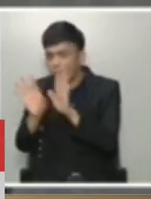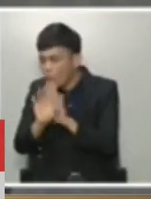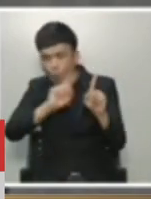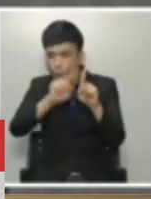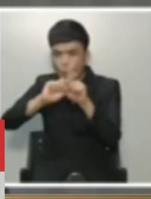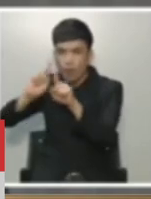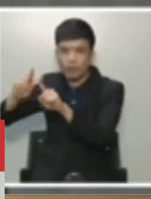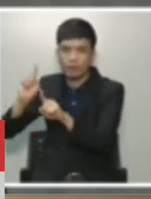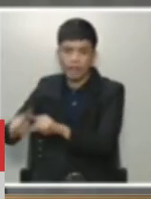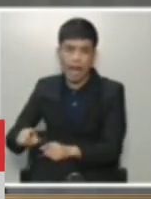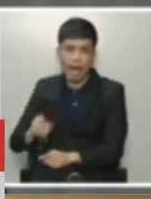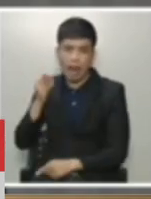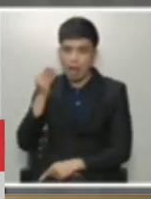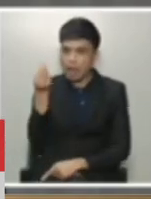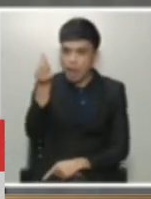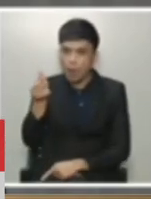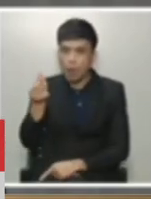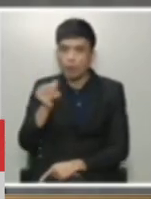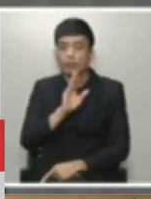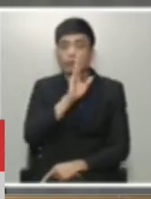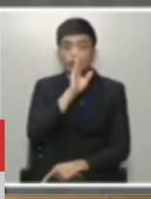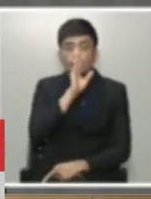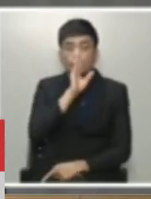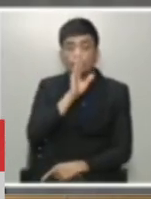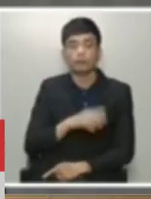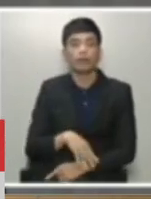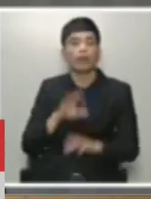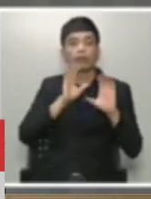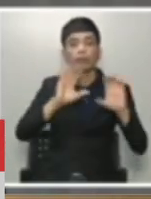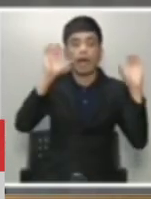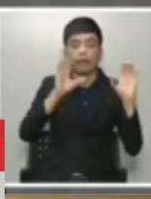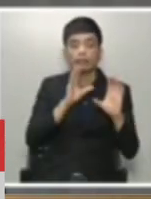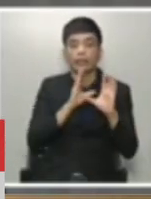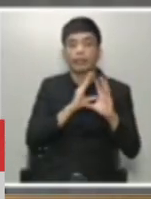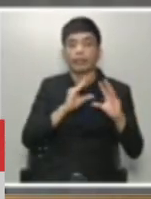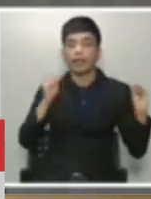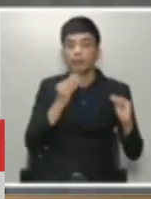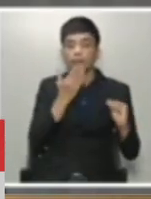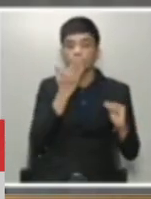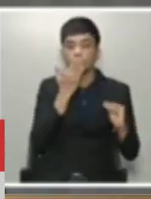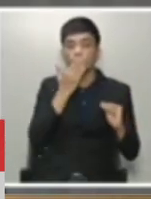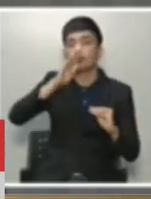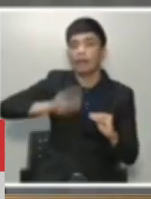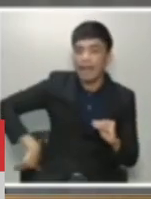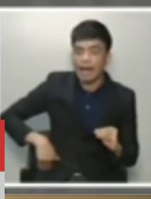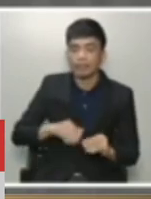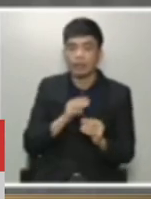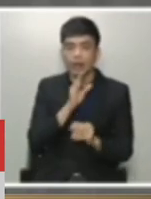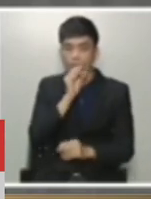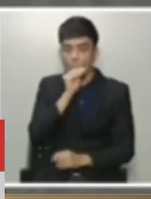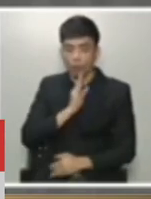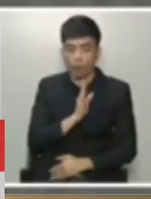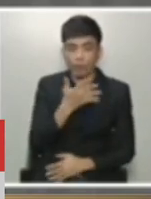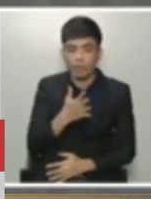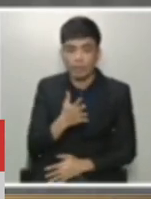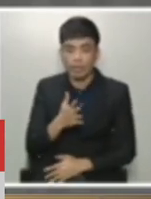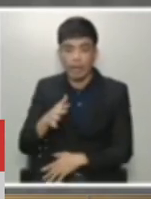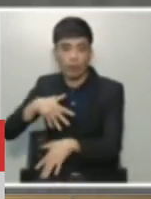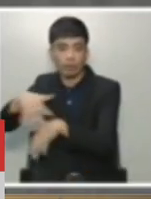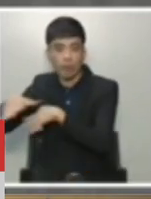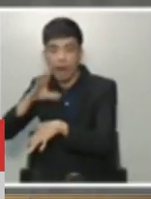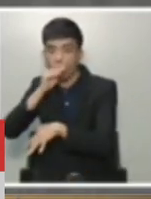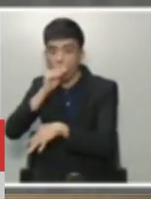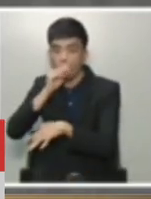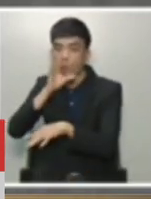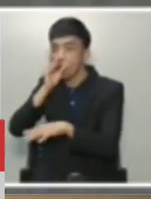คนเป็นสื่อหมดแล้วถ้าคุณไม่พูดออกมาชาวบ้านพูดกันเองสังคมพูดกันเองอันนั้นอันตรายครับมันจำเป็นนะท่านประธาน